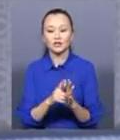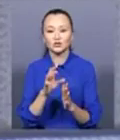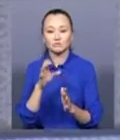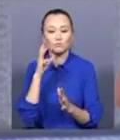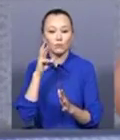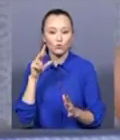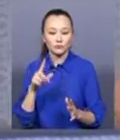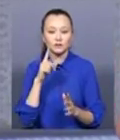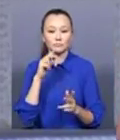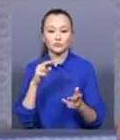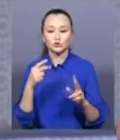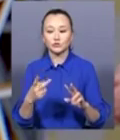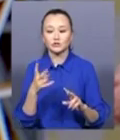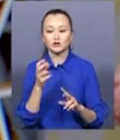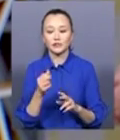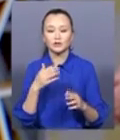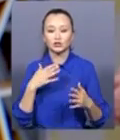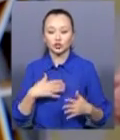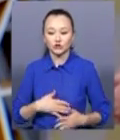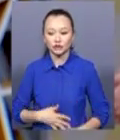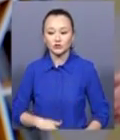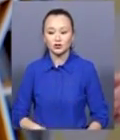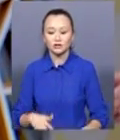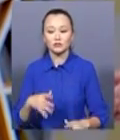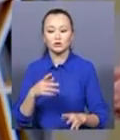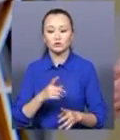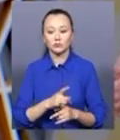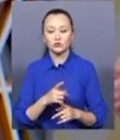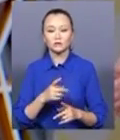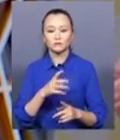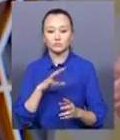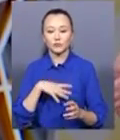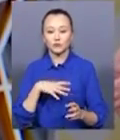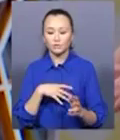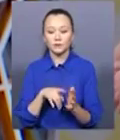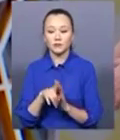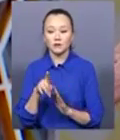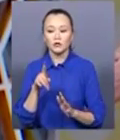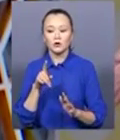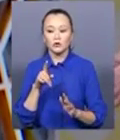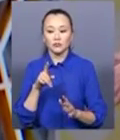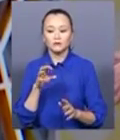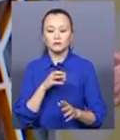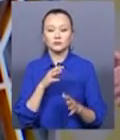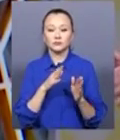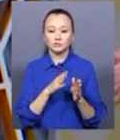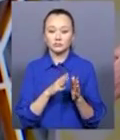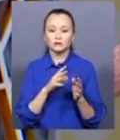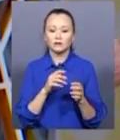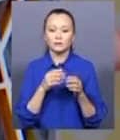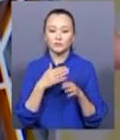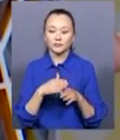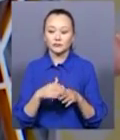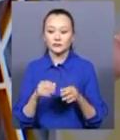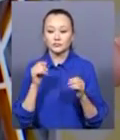мозгов, переключаетесь на нижнюю часть тела, да, как говорится, ну и потом немножко задействуете верху. Тогда вы равномерно разбудите